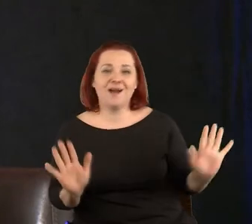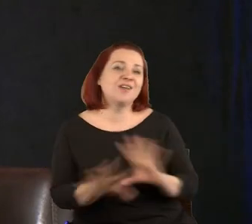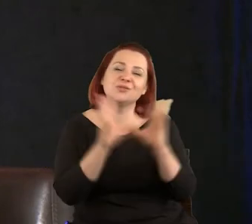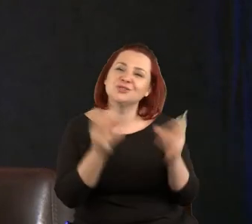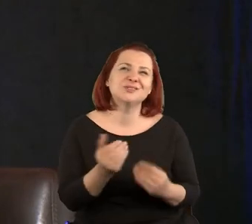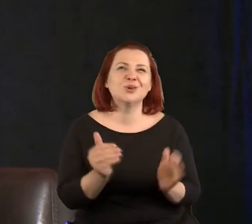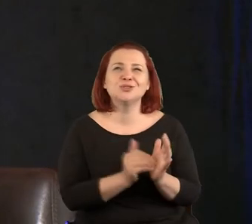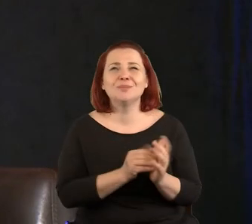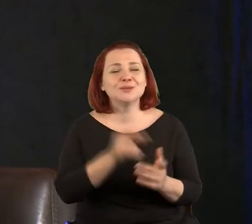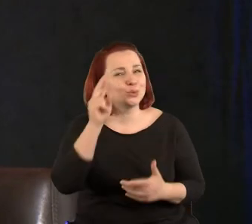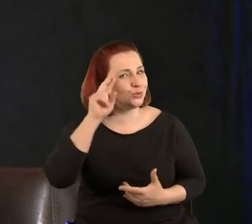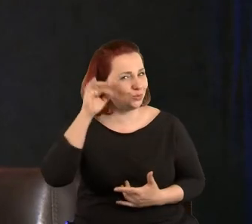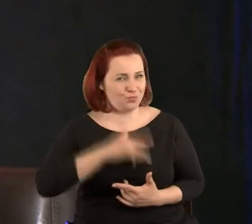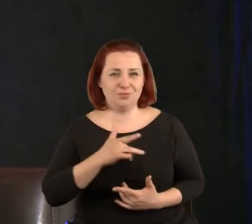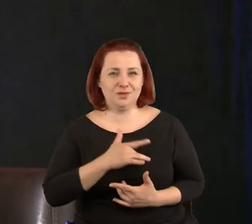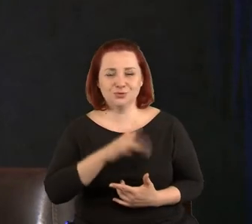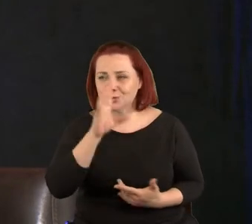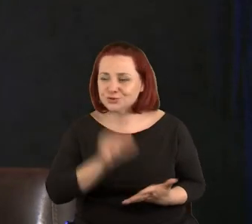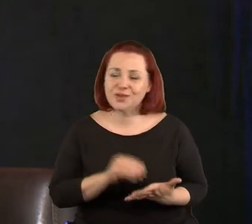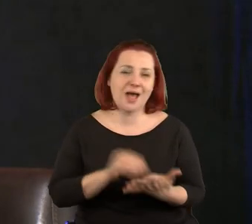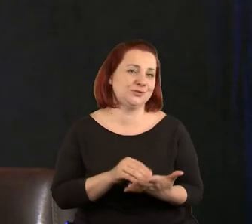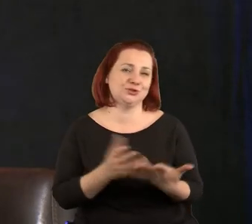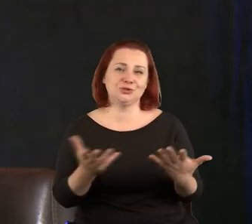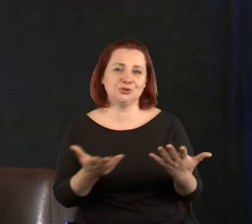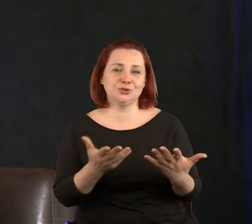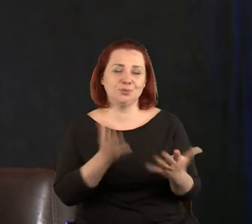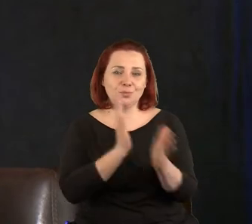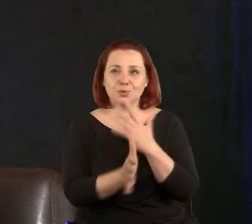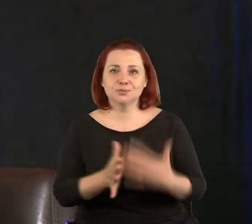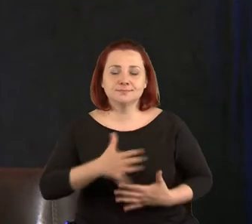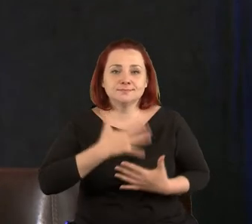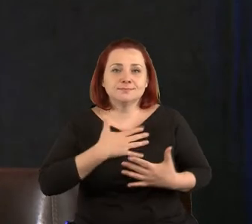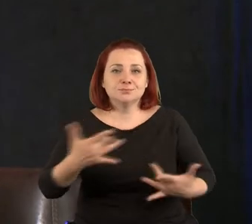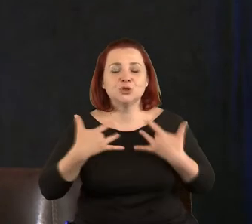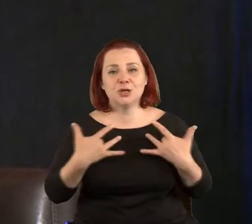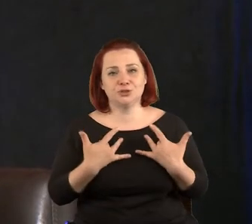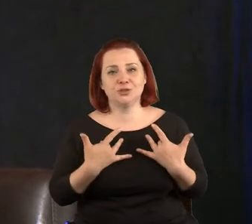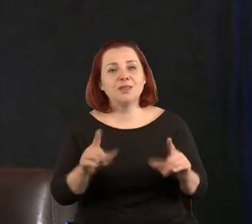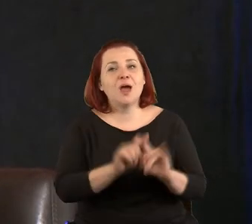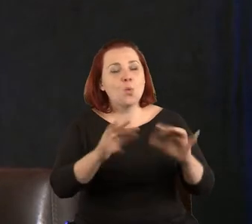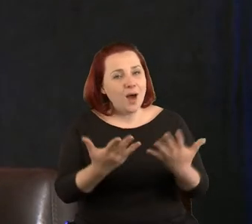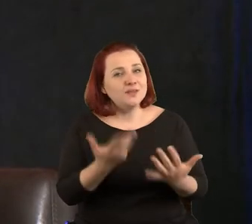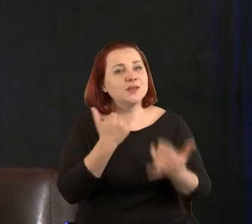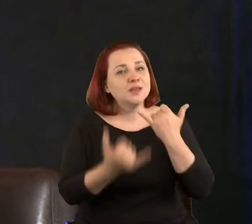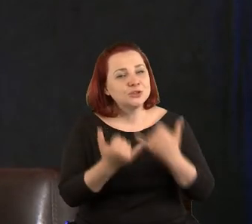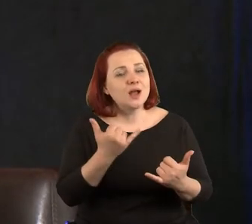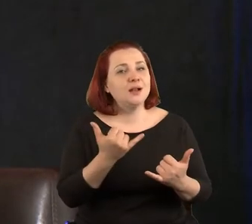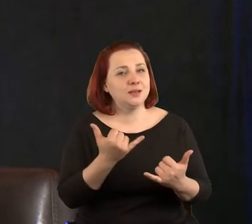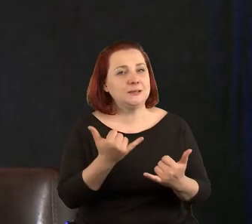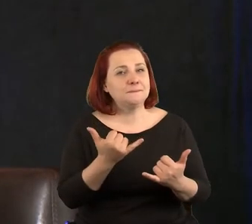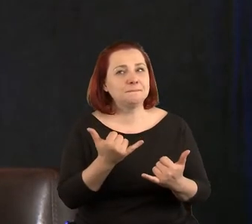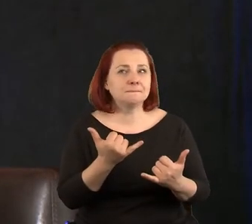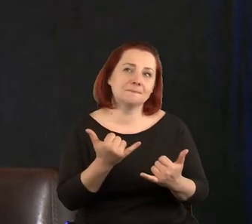gdzieś po drodze dorosnąć, doświadczyć, dotknąć. I pewnie łatwiej jest, jak się do tego jeszcze jakoś